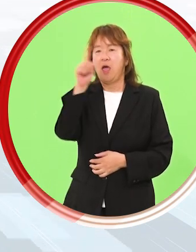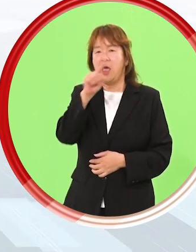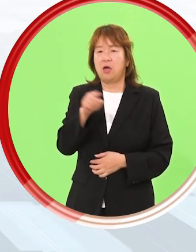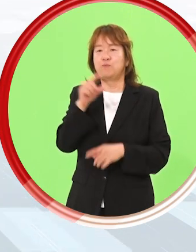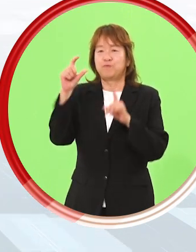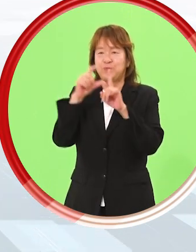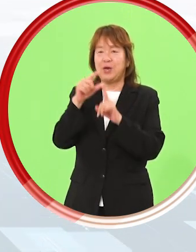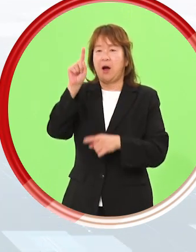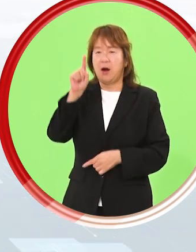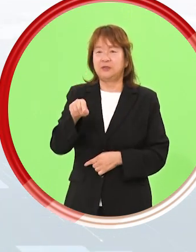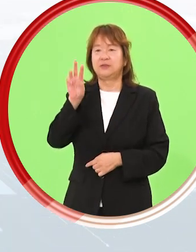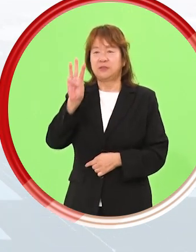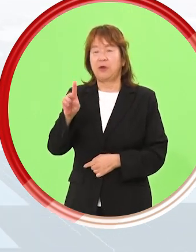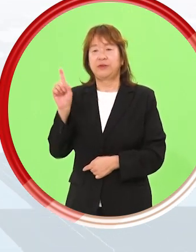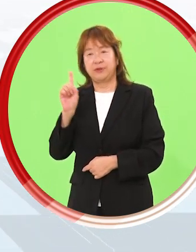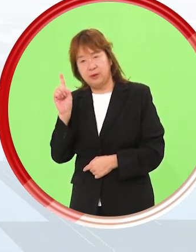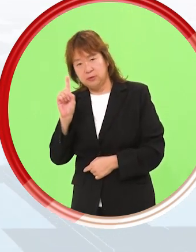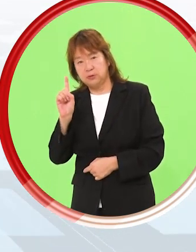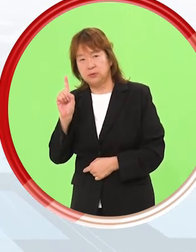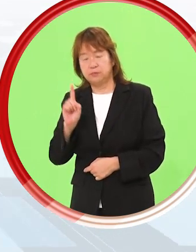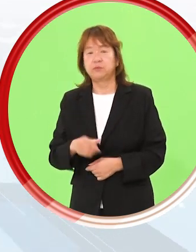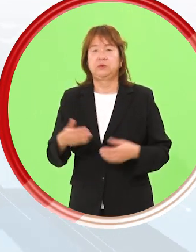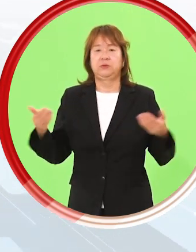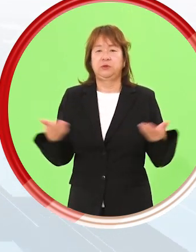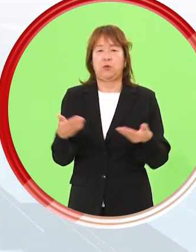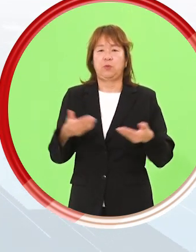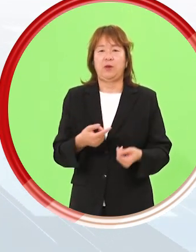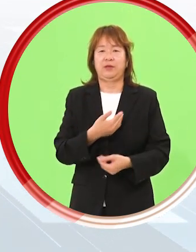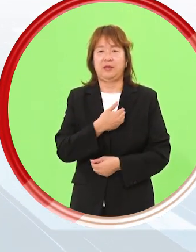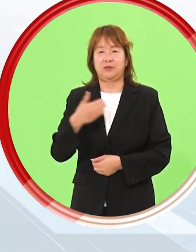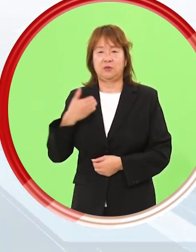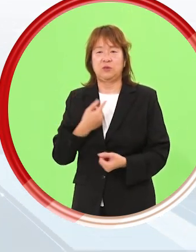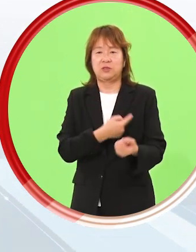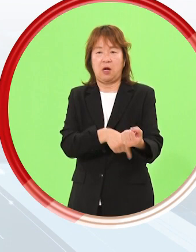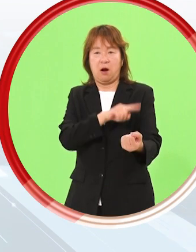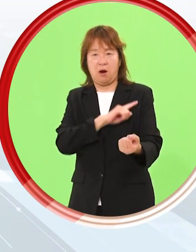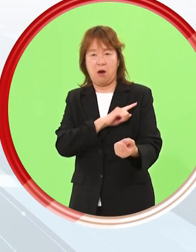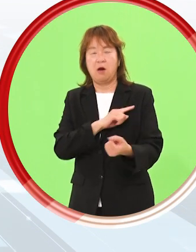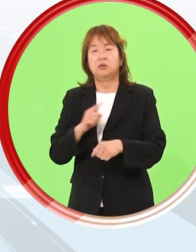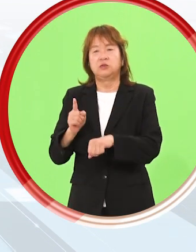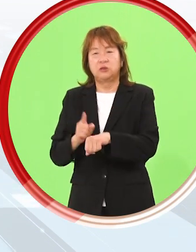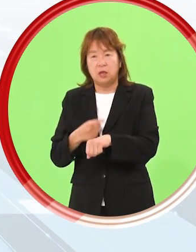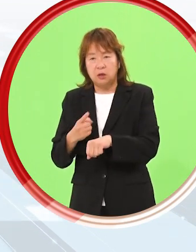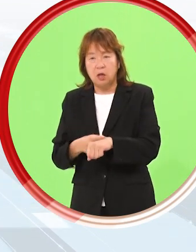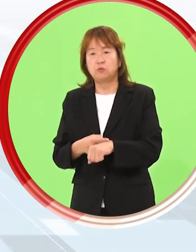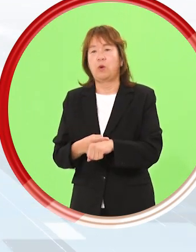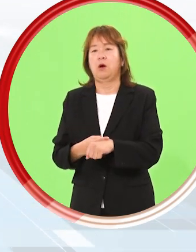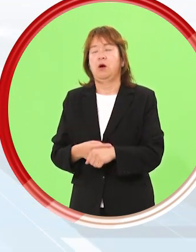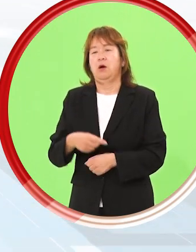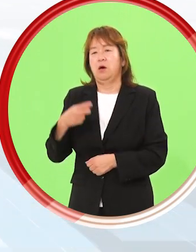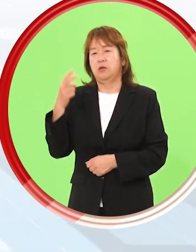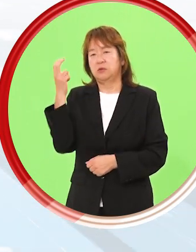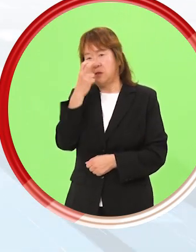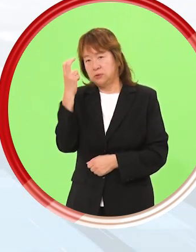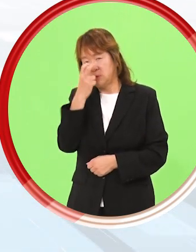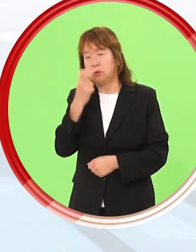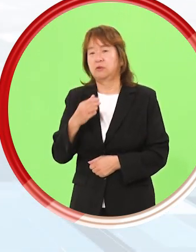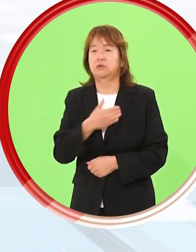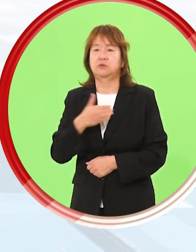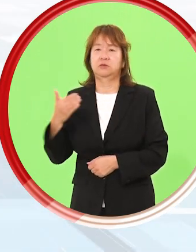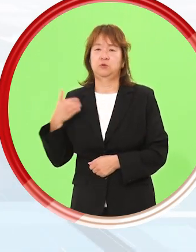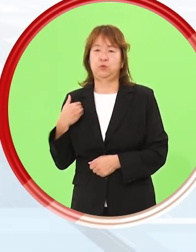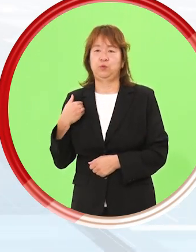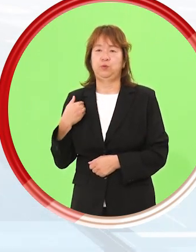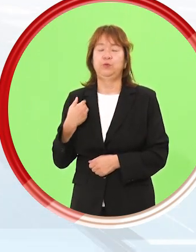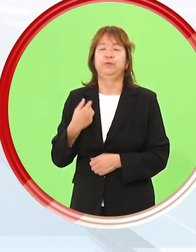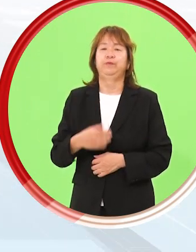部の職員採用試験で導入される適性検査 SPI3 は、能力検査と性格検査の2